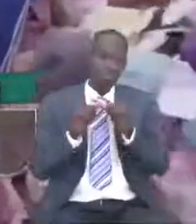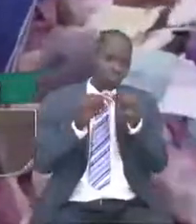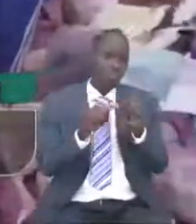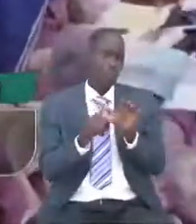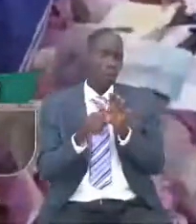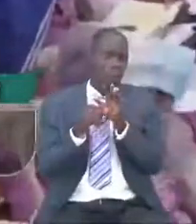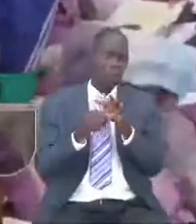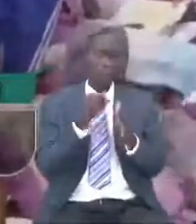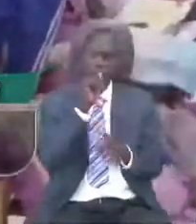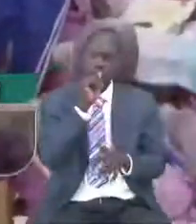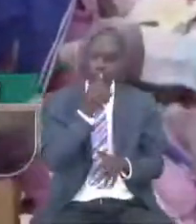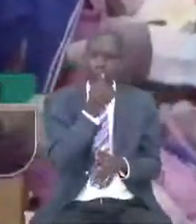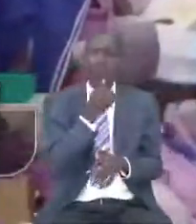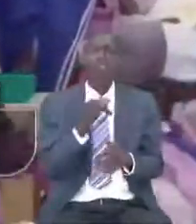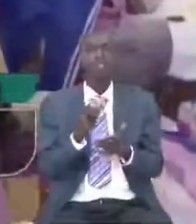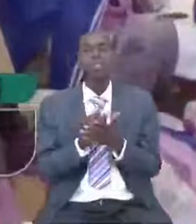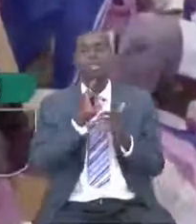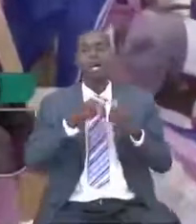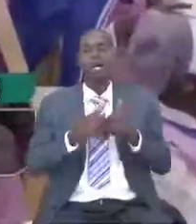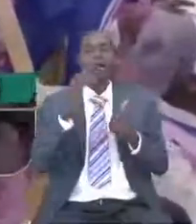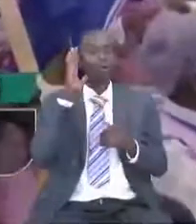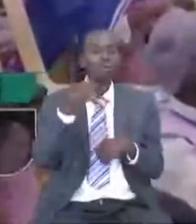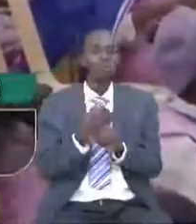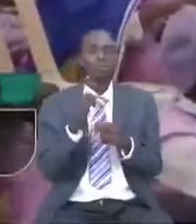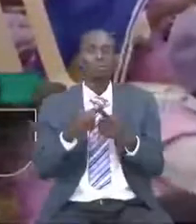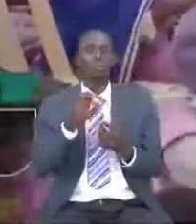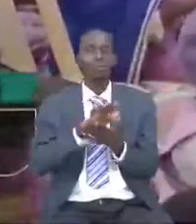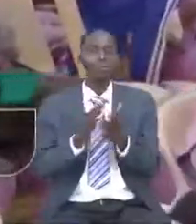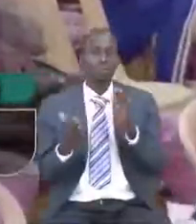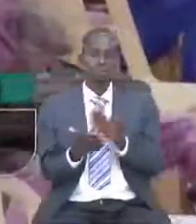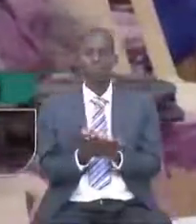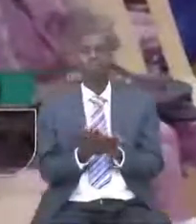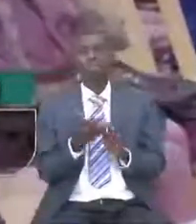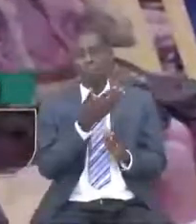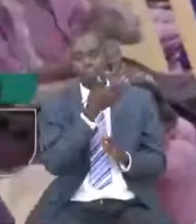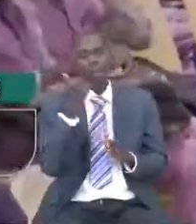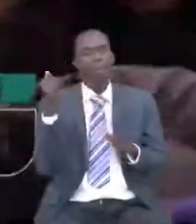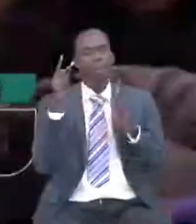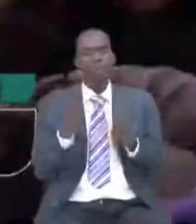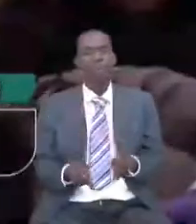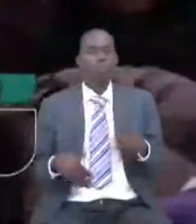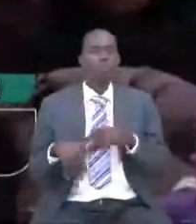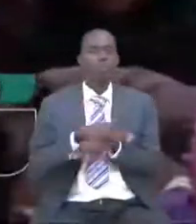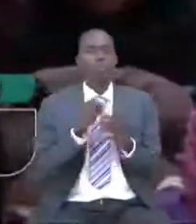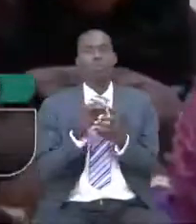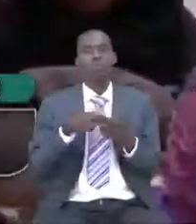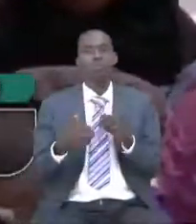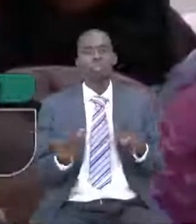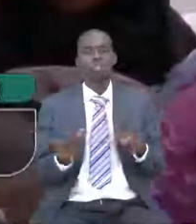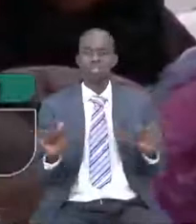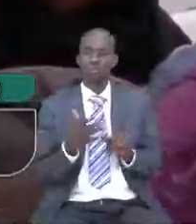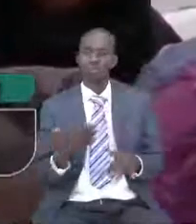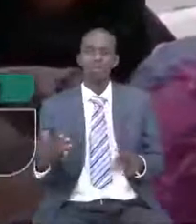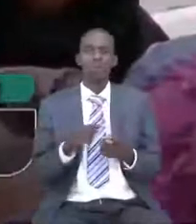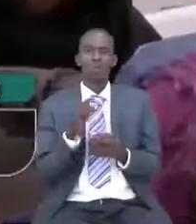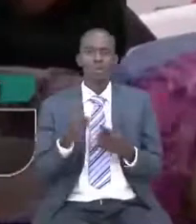de conduire le vélo. Maintenant, vous pouvez conduire sans trop d'efforts. La même chose quand nous avons